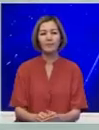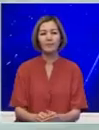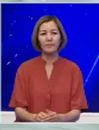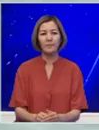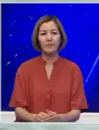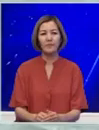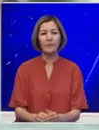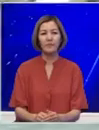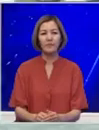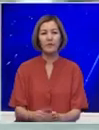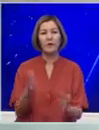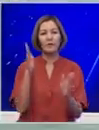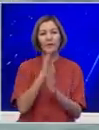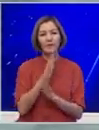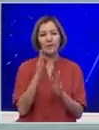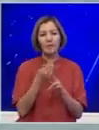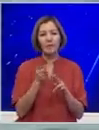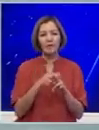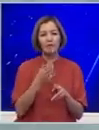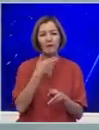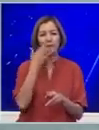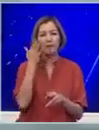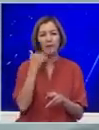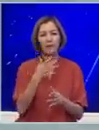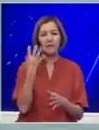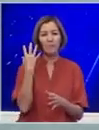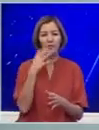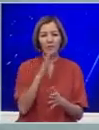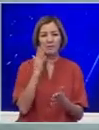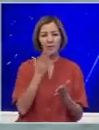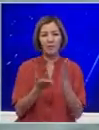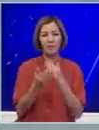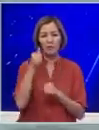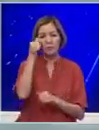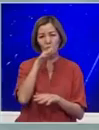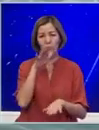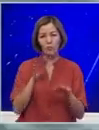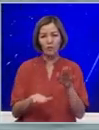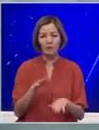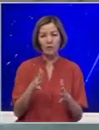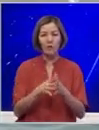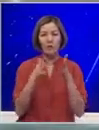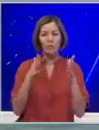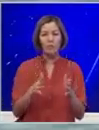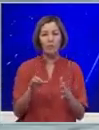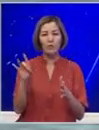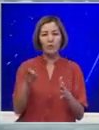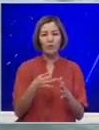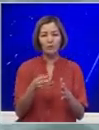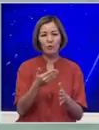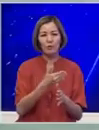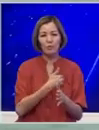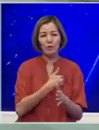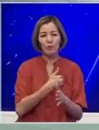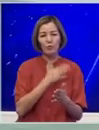По данным Казгидромета, этот летний сезон будет более жарким по сравнению с прошлым годом. На большей части республики температурный